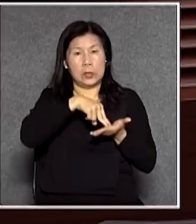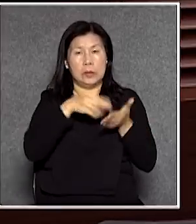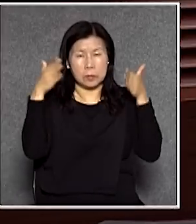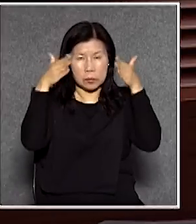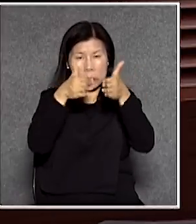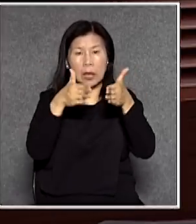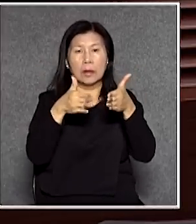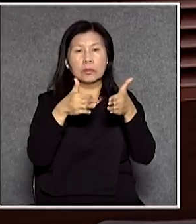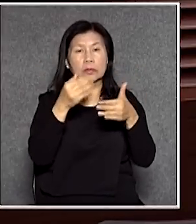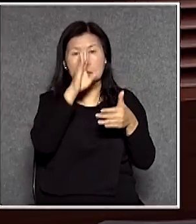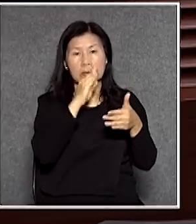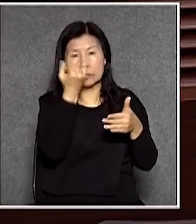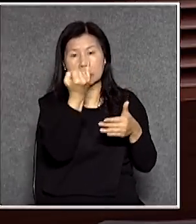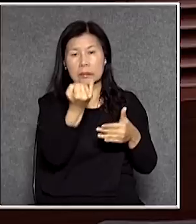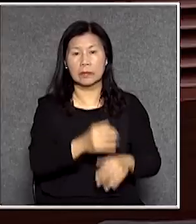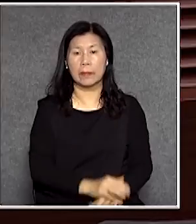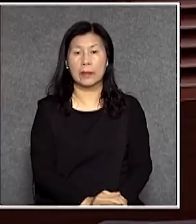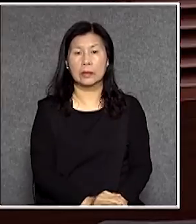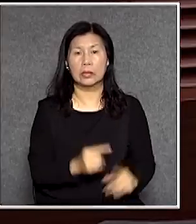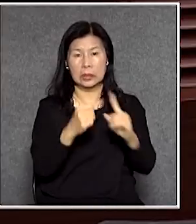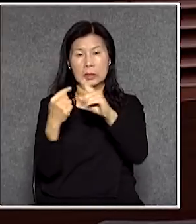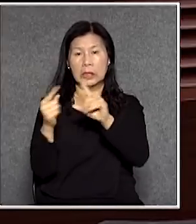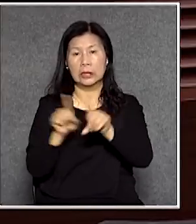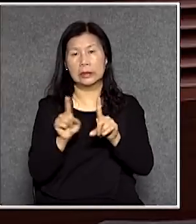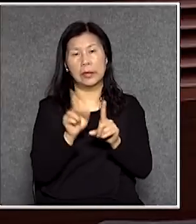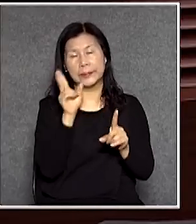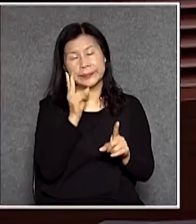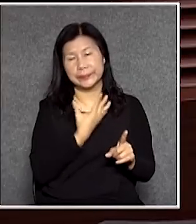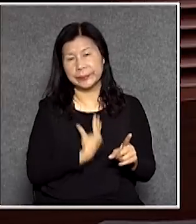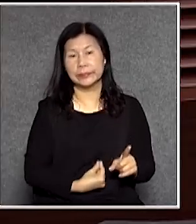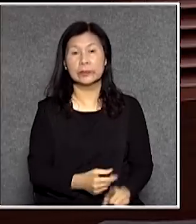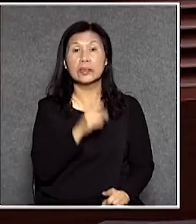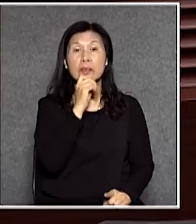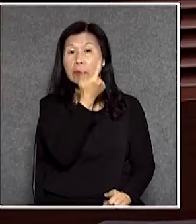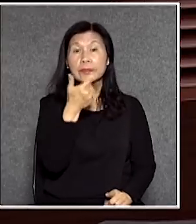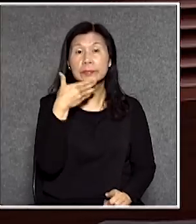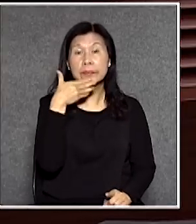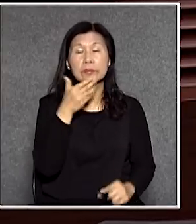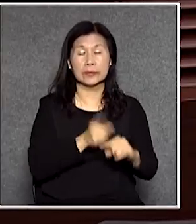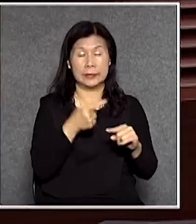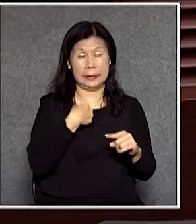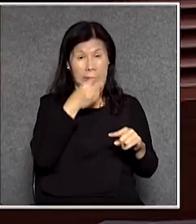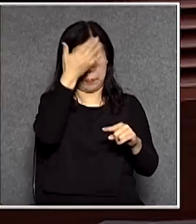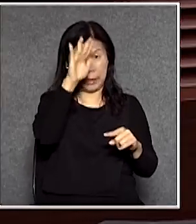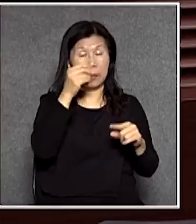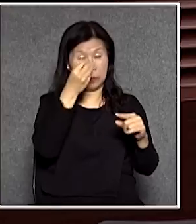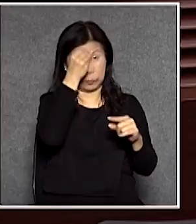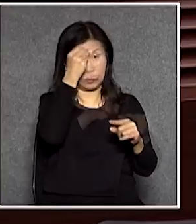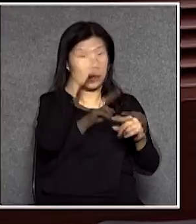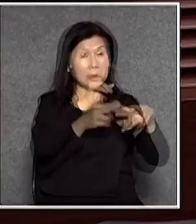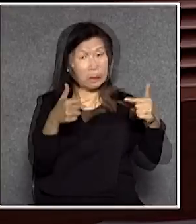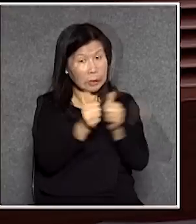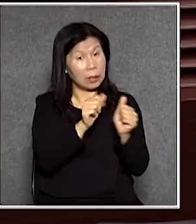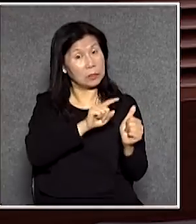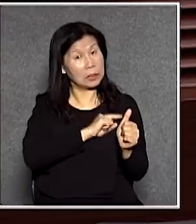窄，這些都是令人十分遺憾的事。而不少青年是想認識內地的社會發